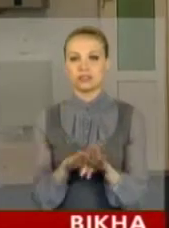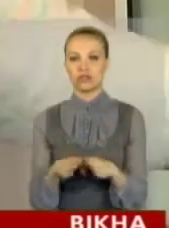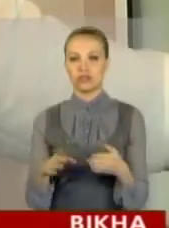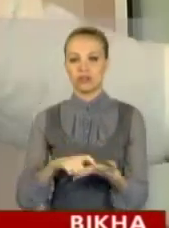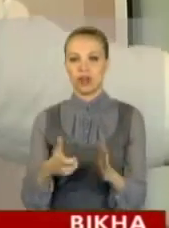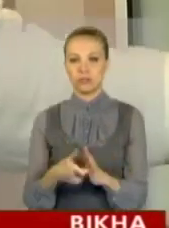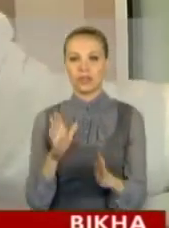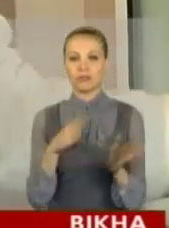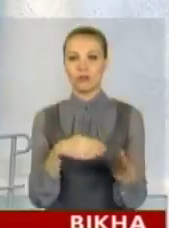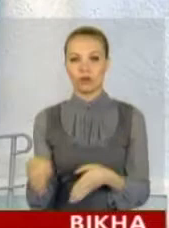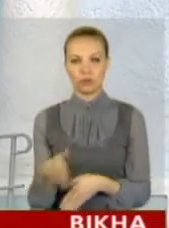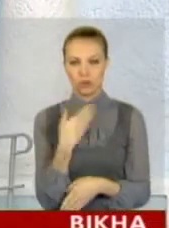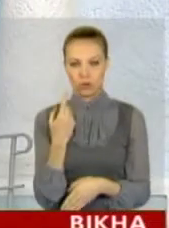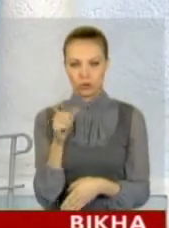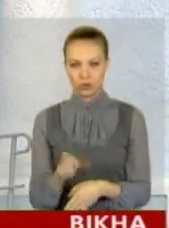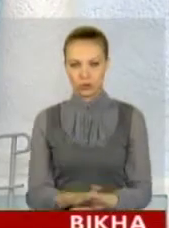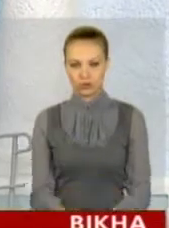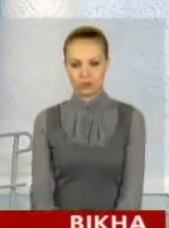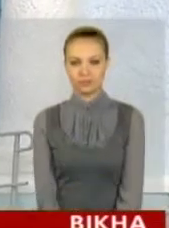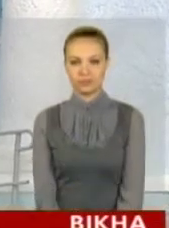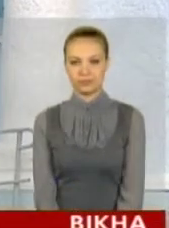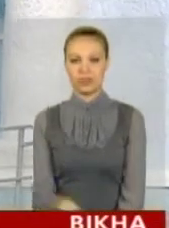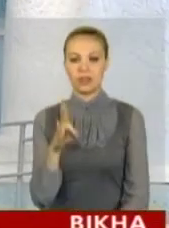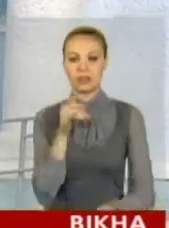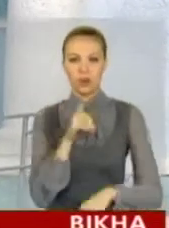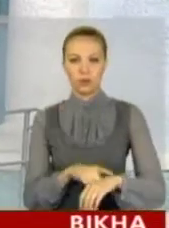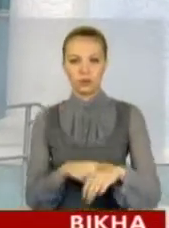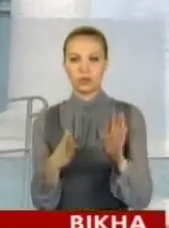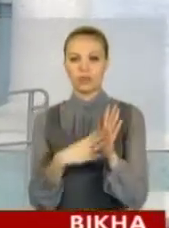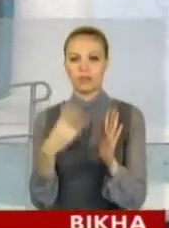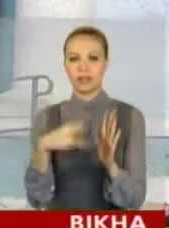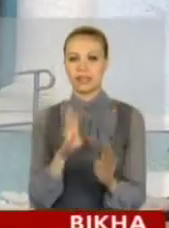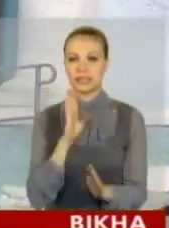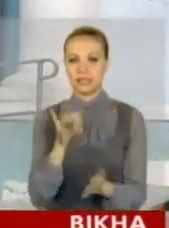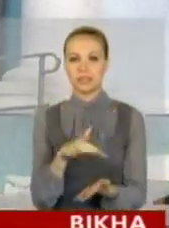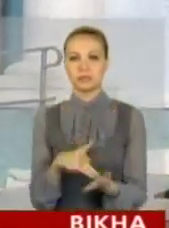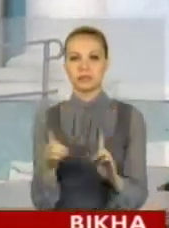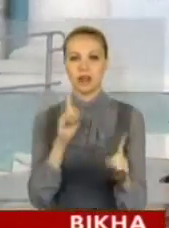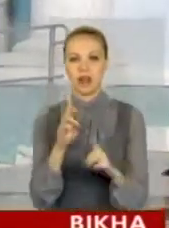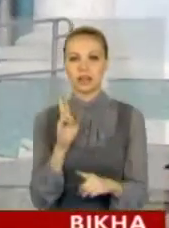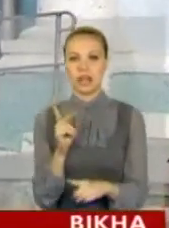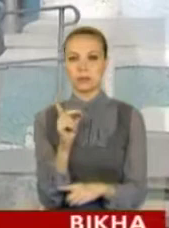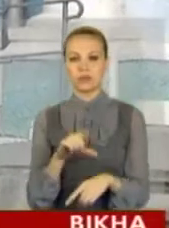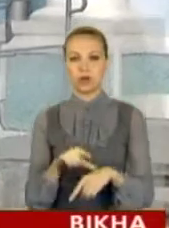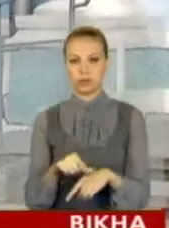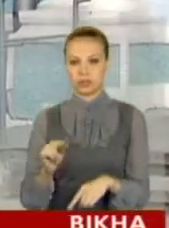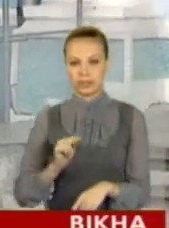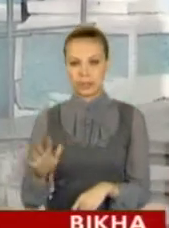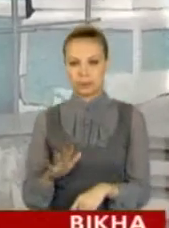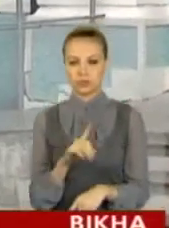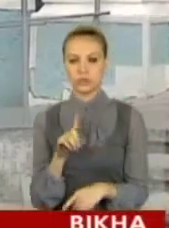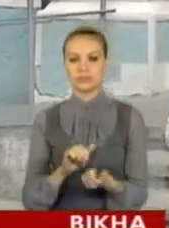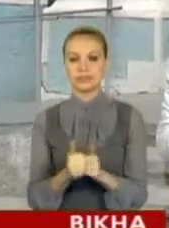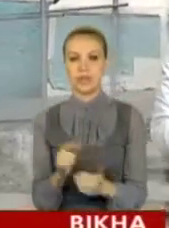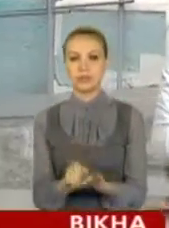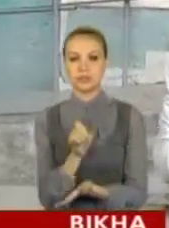кабінети, в коридорах ні душі. На годиннику 9:30 ранку і міська рада Калуша уже як півтори години не працює.